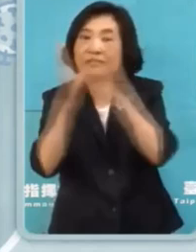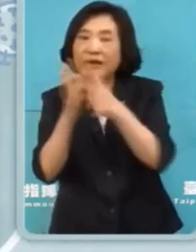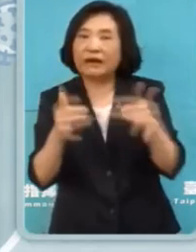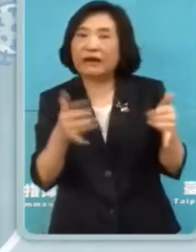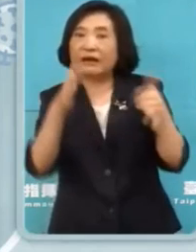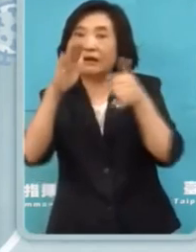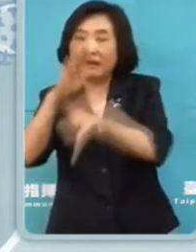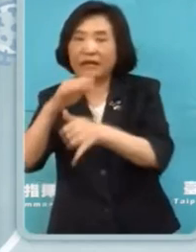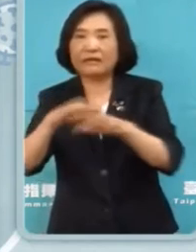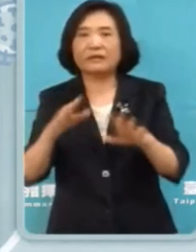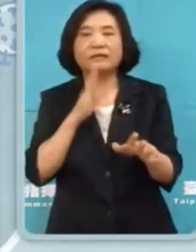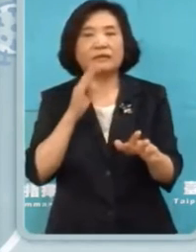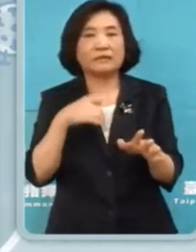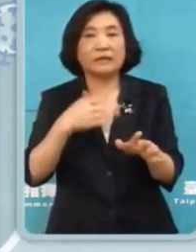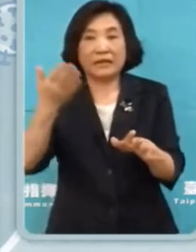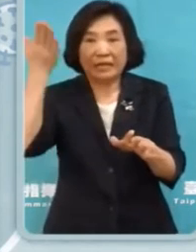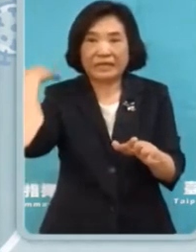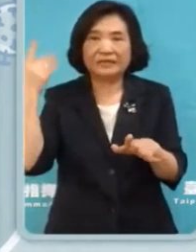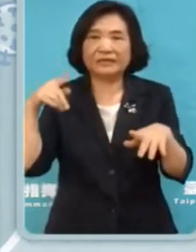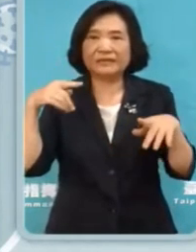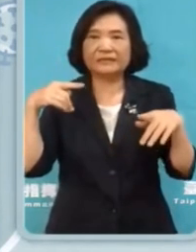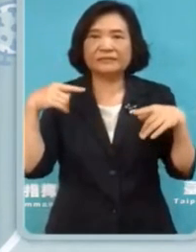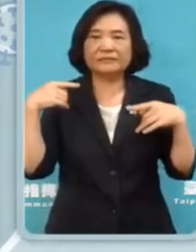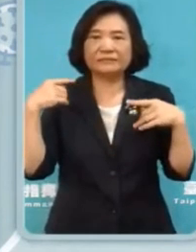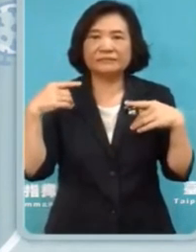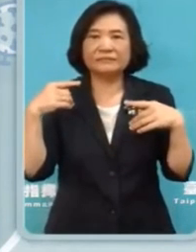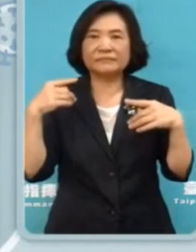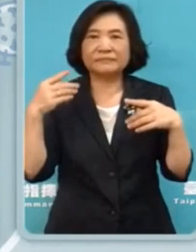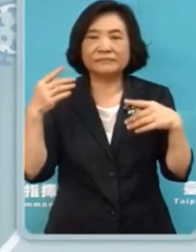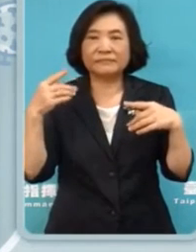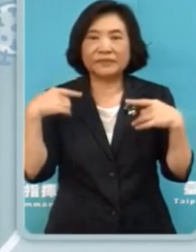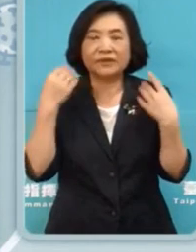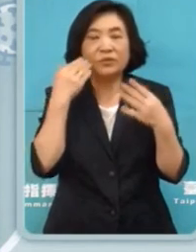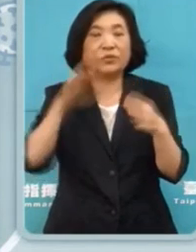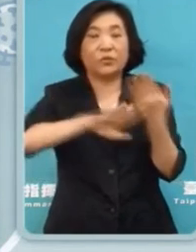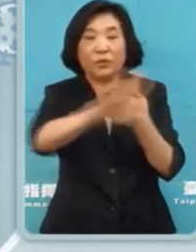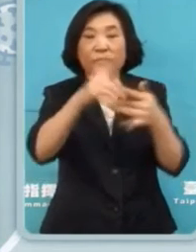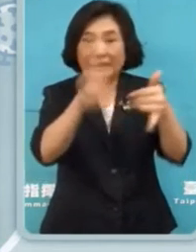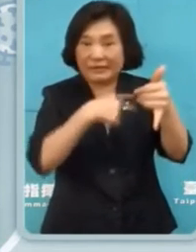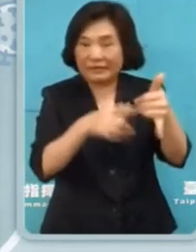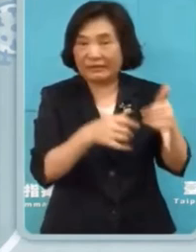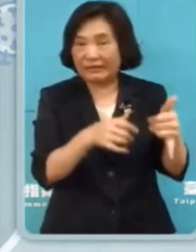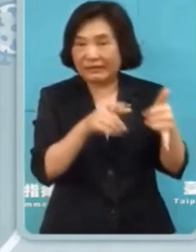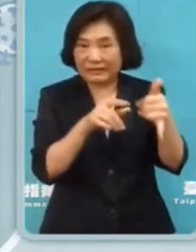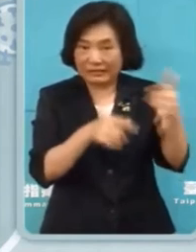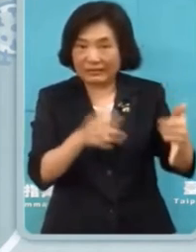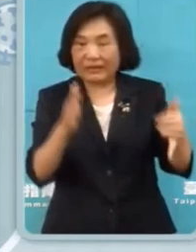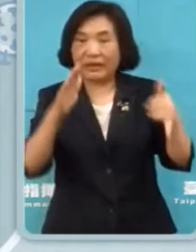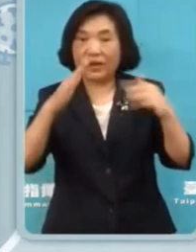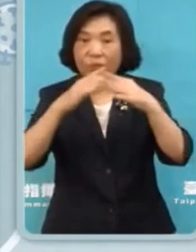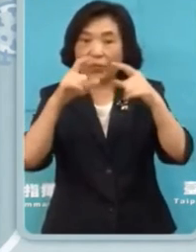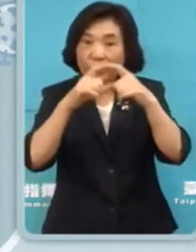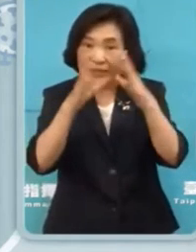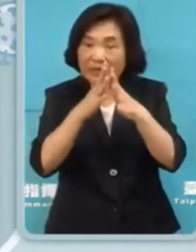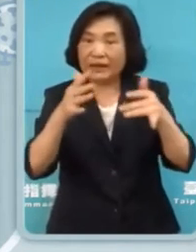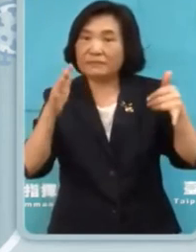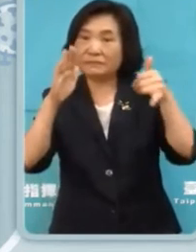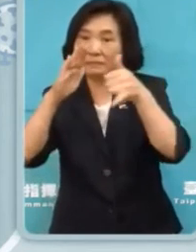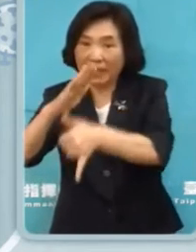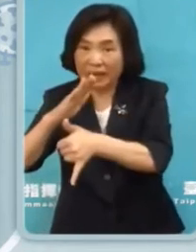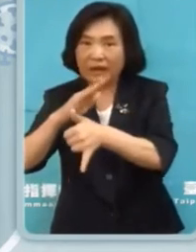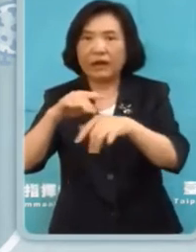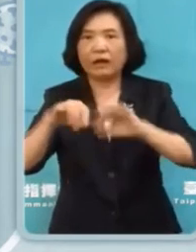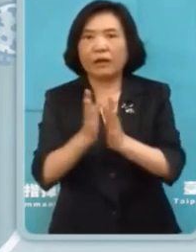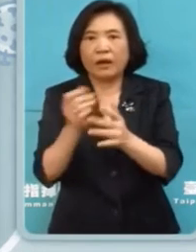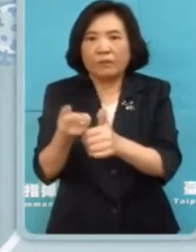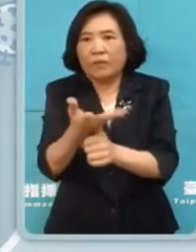家里，从来以前在家里都没有这么密切的接触，所以常常一个人在外面感染，回到家里感染好几个。我们最近就有看到一个